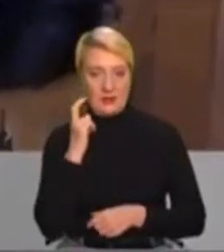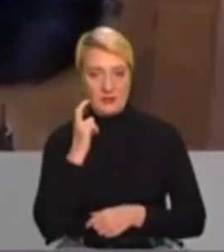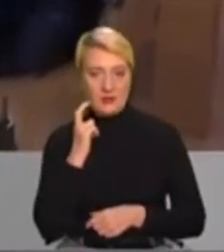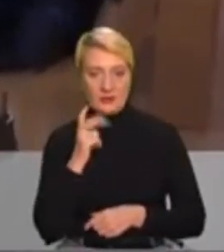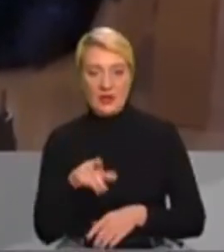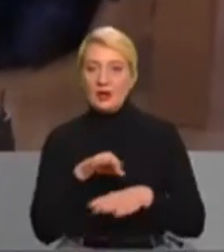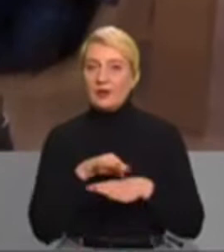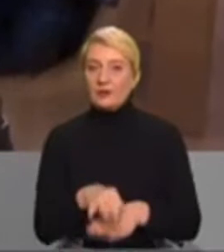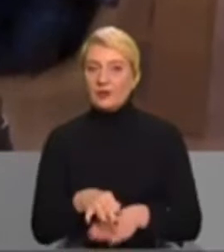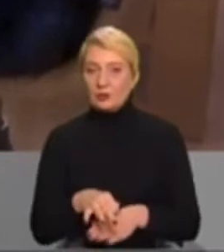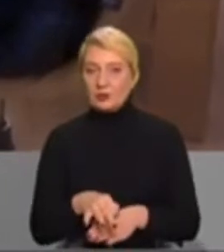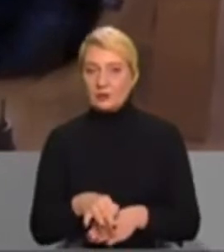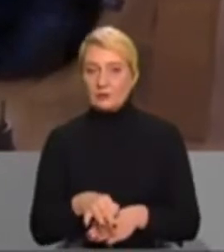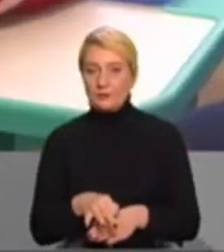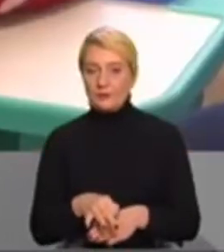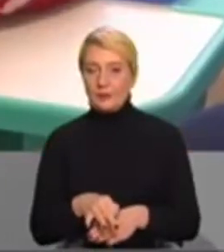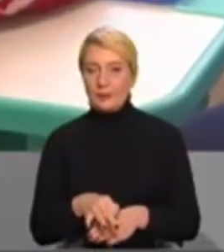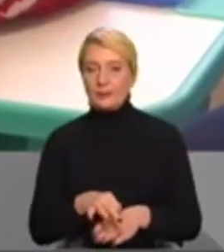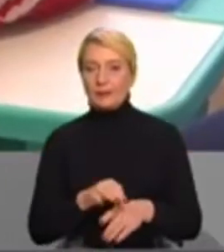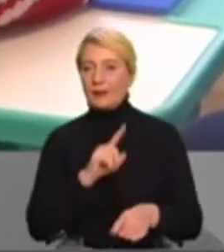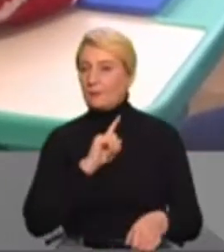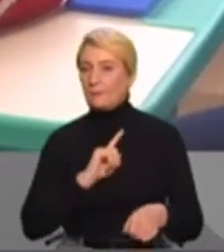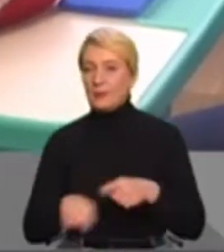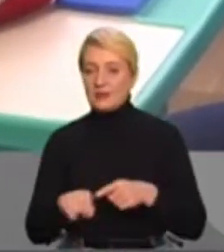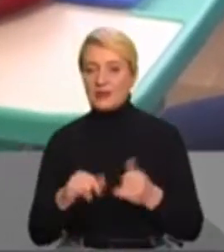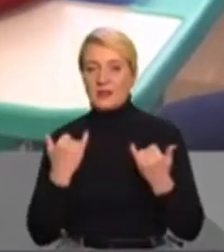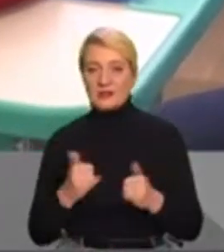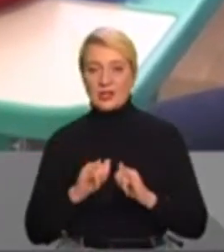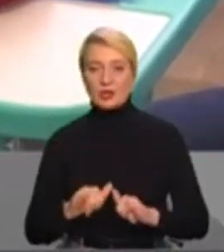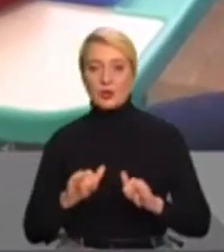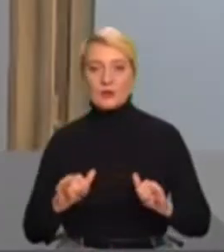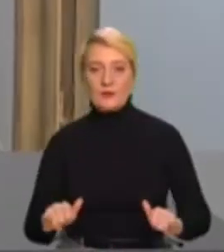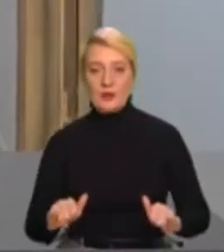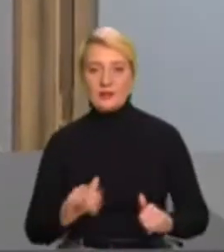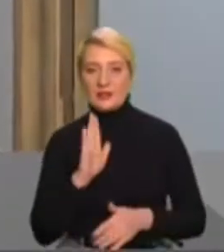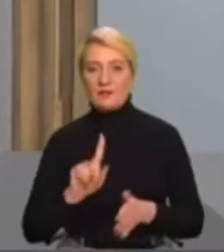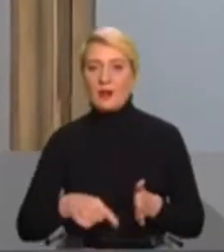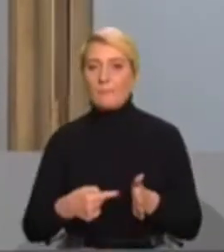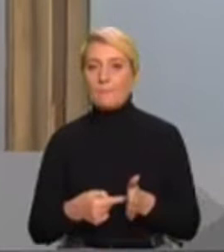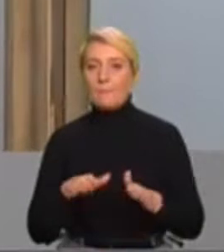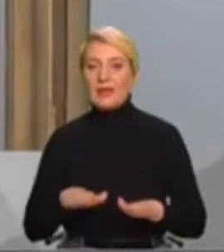дуже швидкими темпами. У нас зараз розвиваються в місті